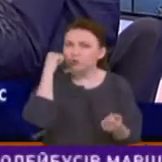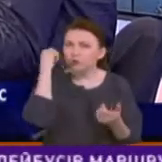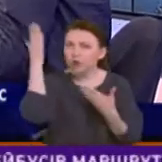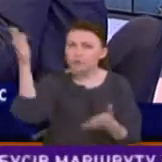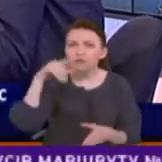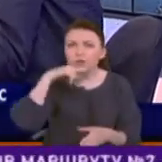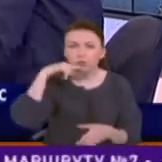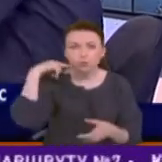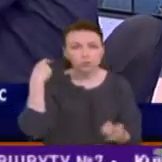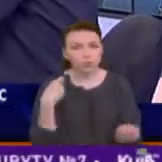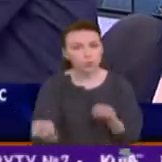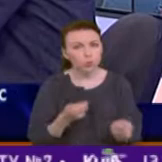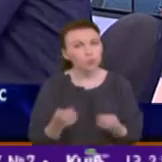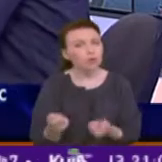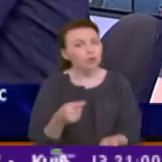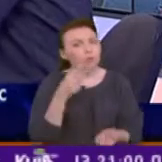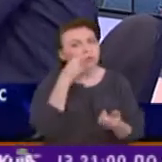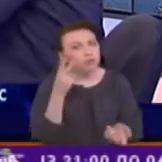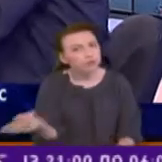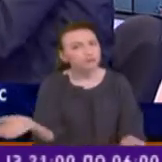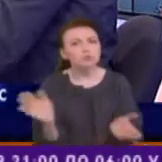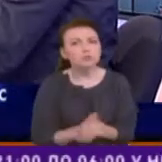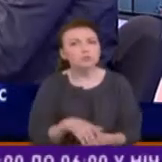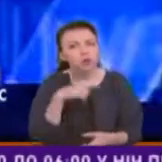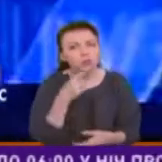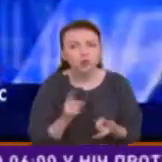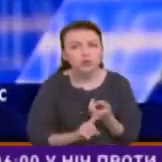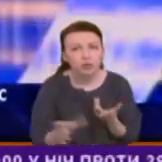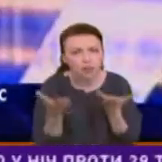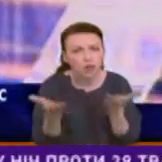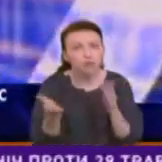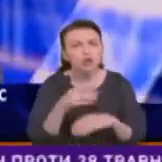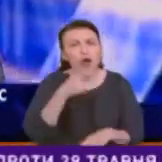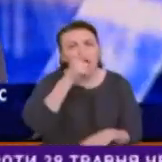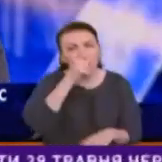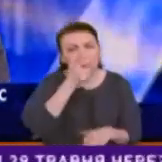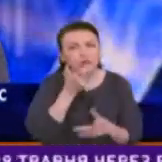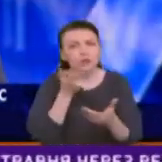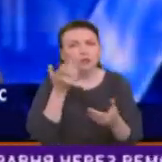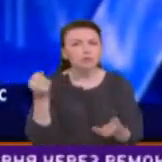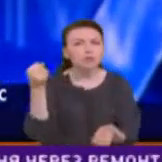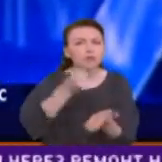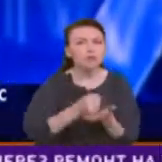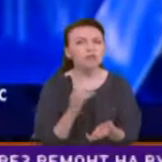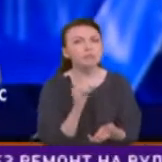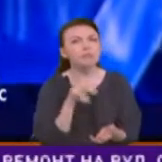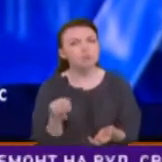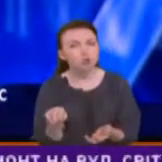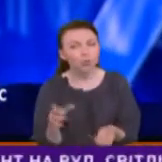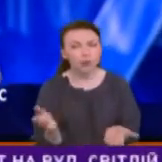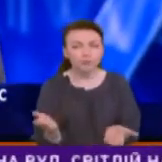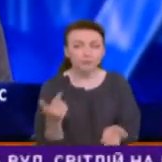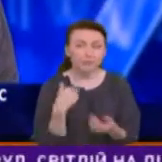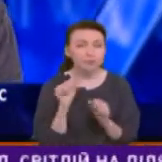Руски олюлюкають. Подивіться на них. Вони казали, що незалежні. Та їм же ж греки ставлять єпископа. Це, я вбачаю, це окрема, може,